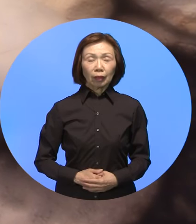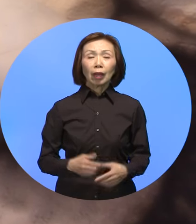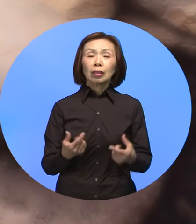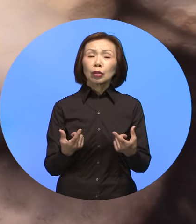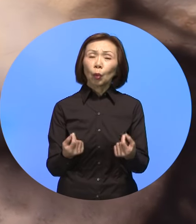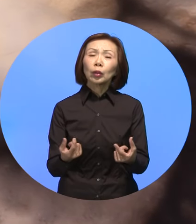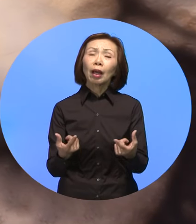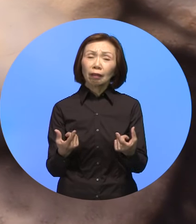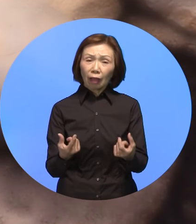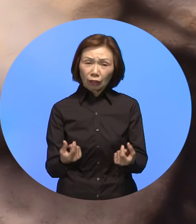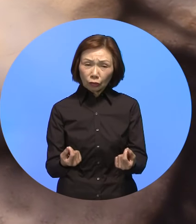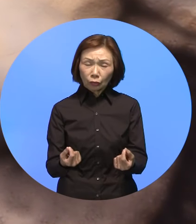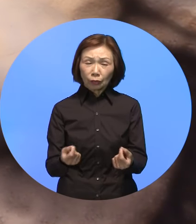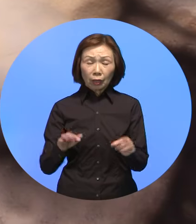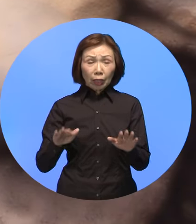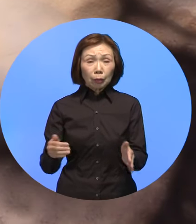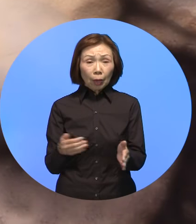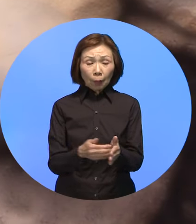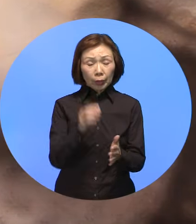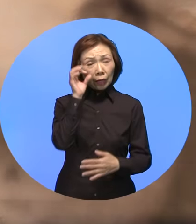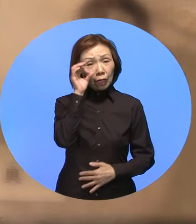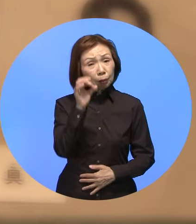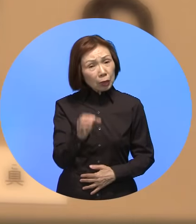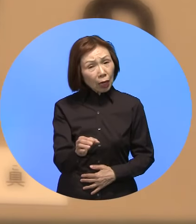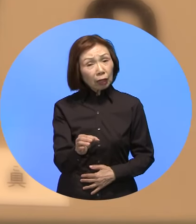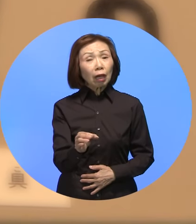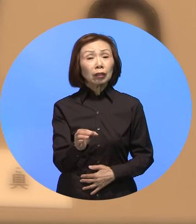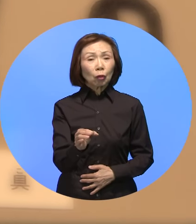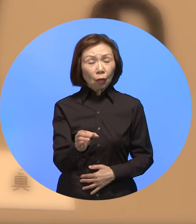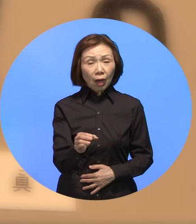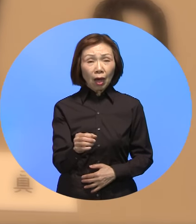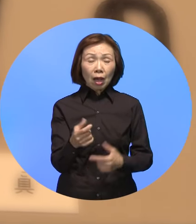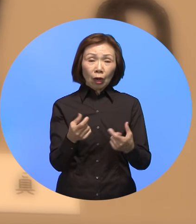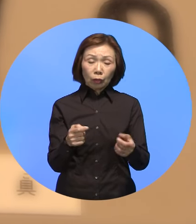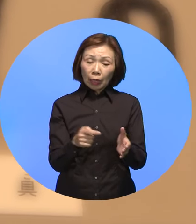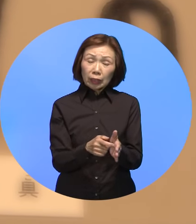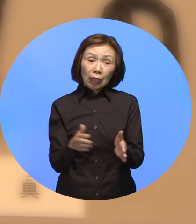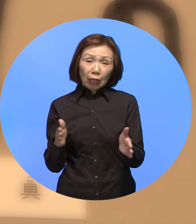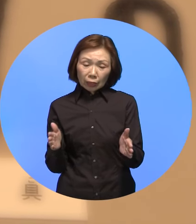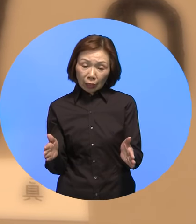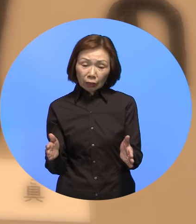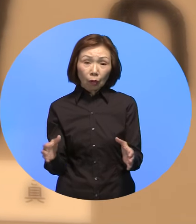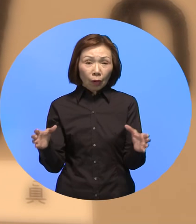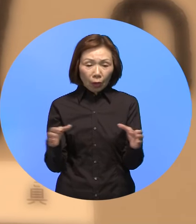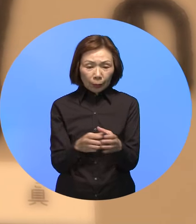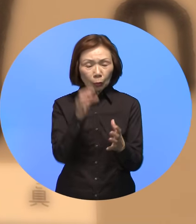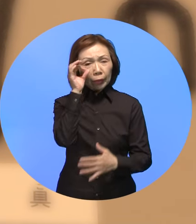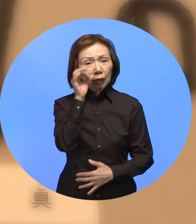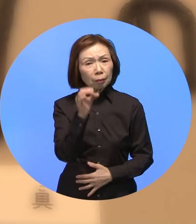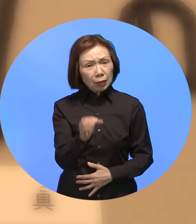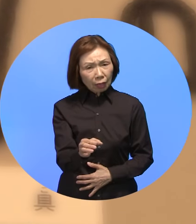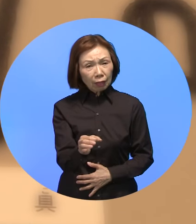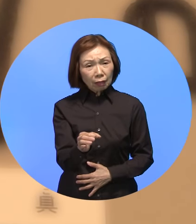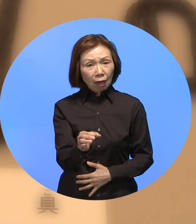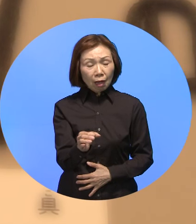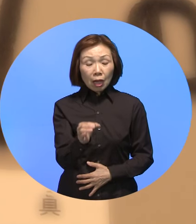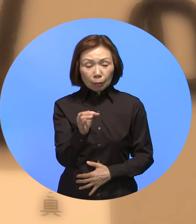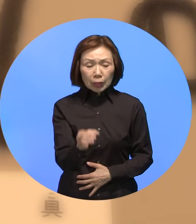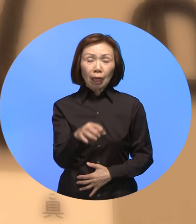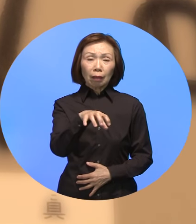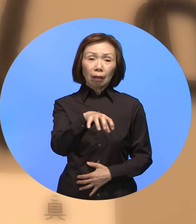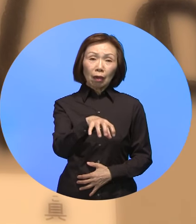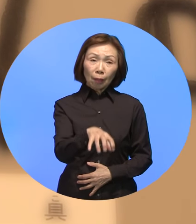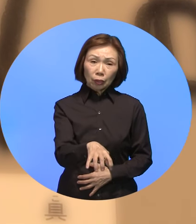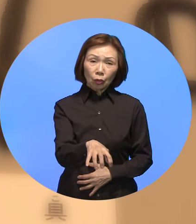そうなんです今まで発掘された遺跡は同じ時代のものがまとまって発掘されたり発掘された遺物で